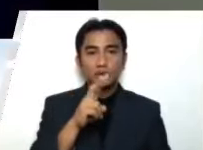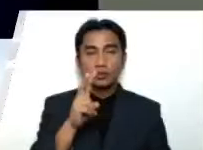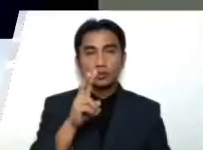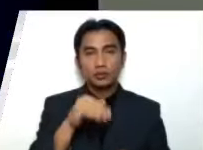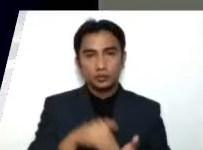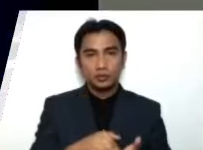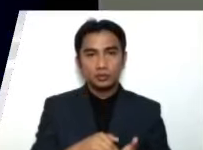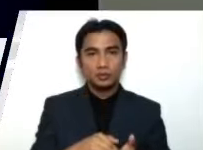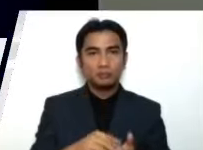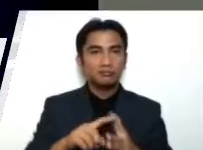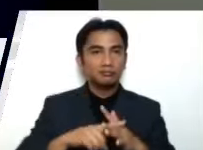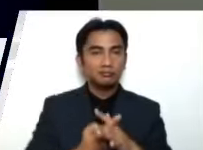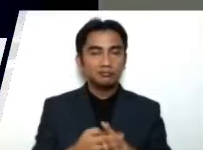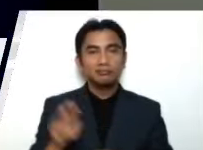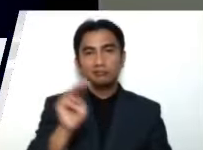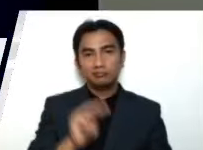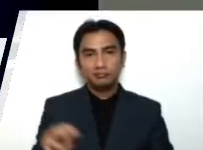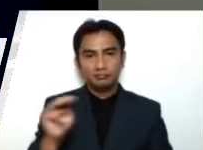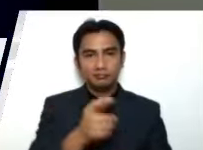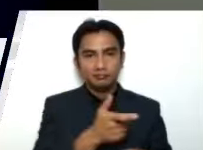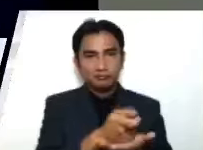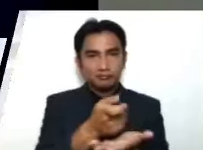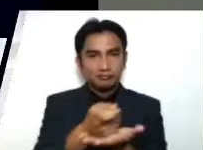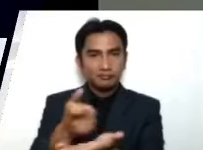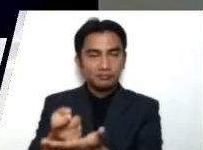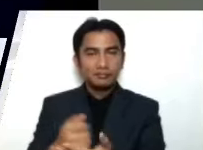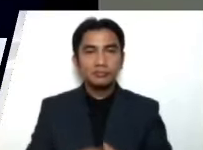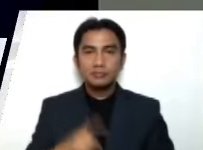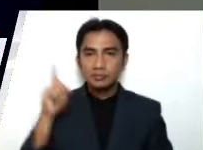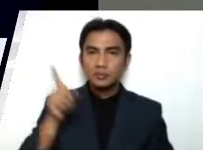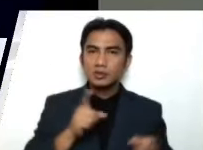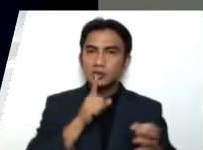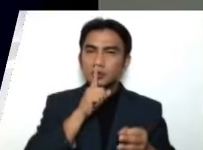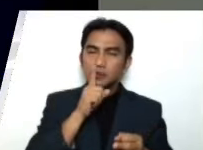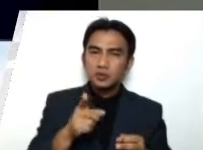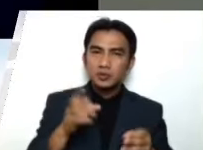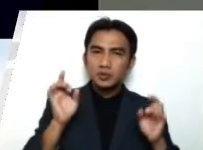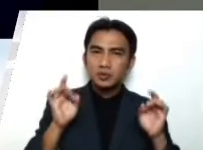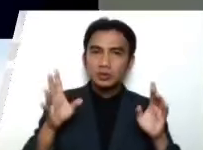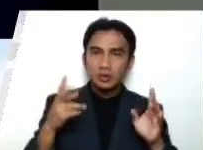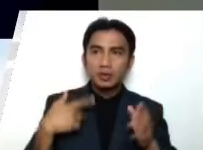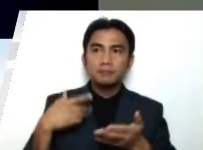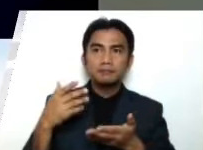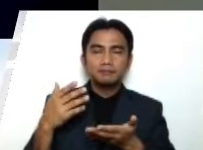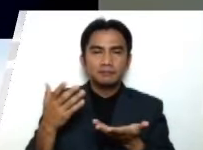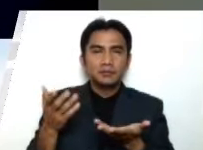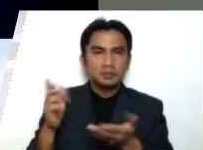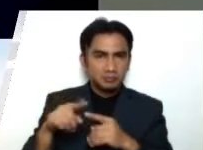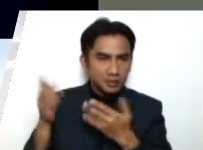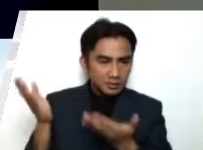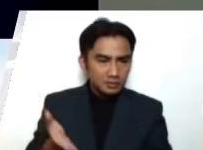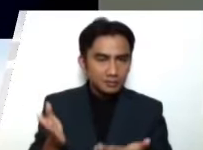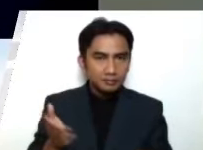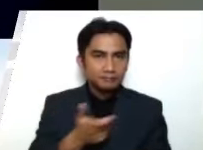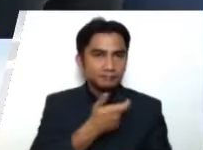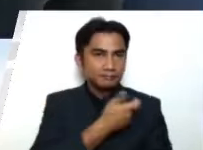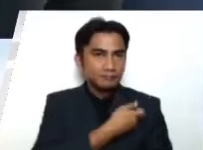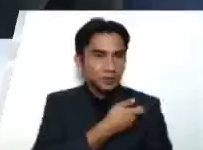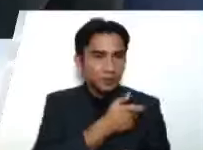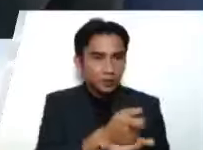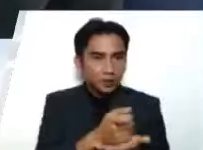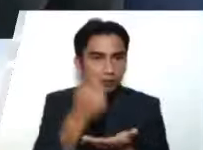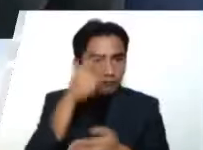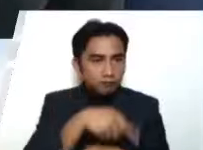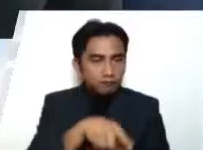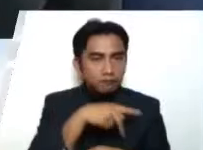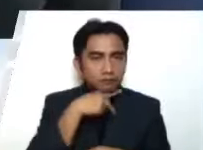that alarming because the vaccine is on the way. So hopefully makontain natin to.